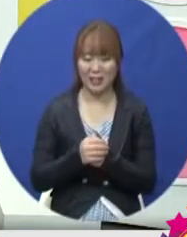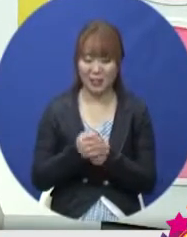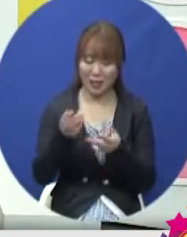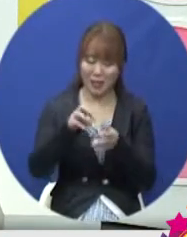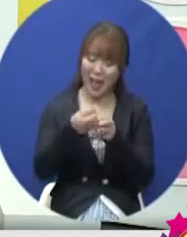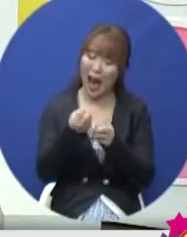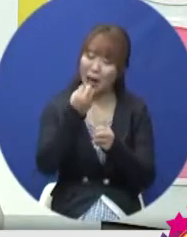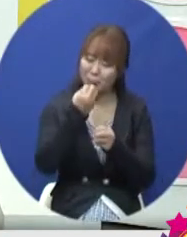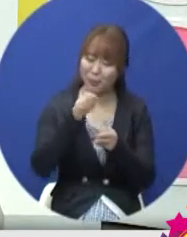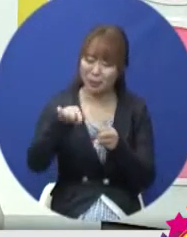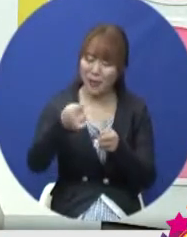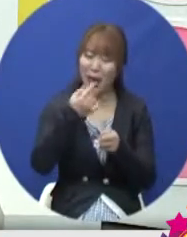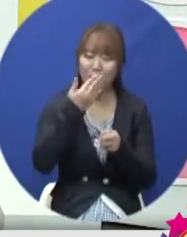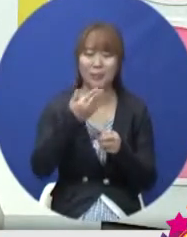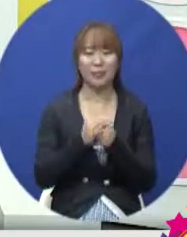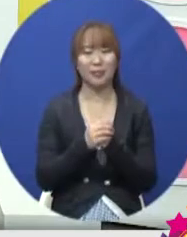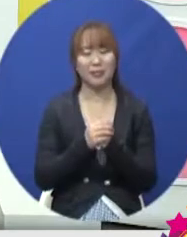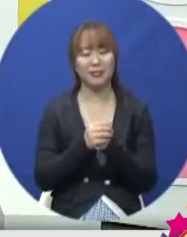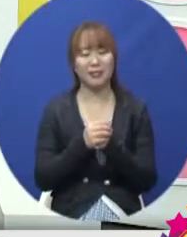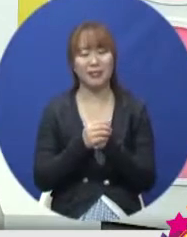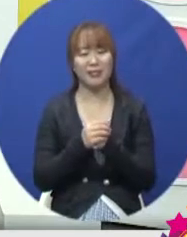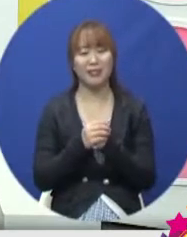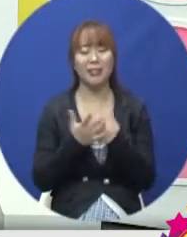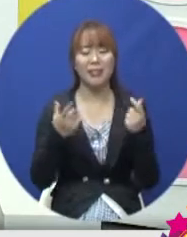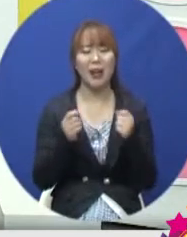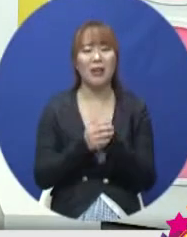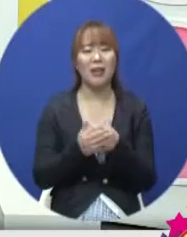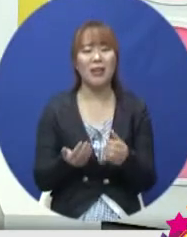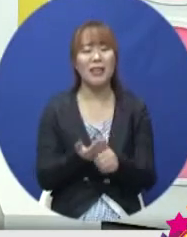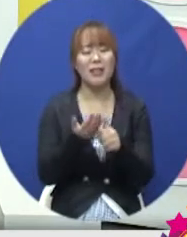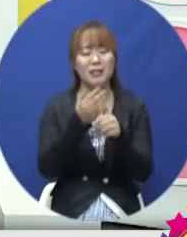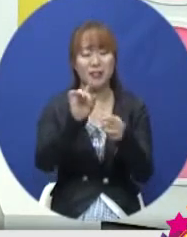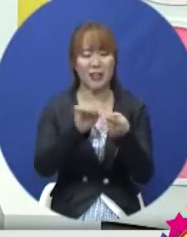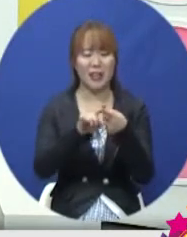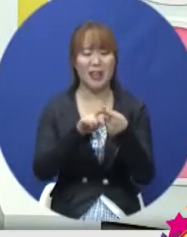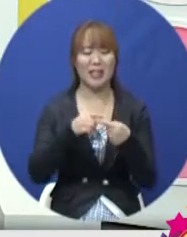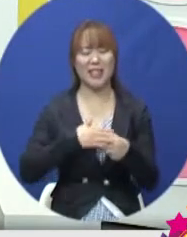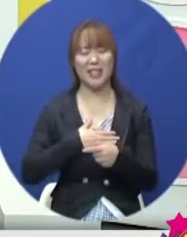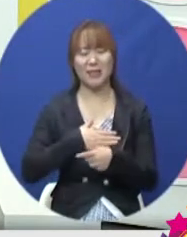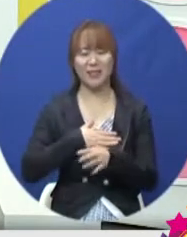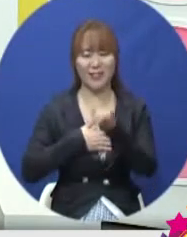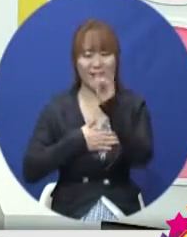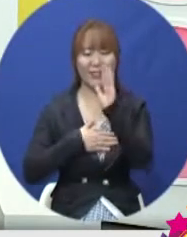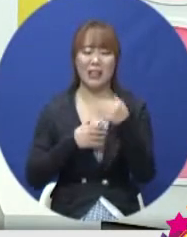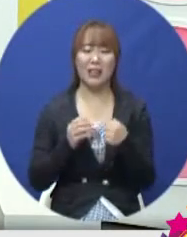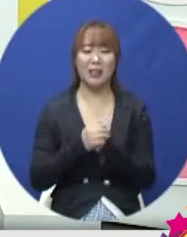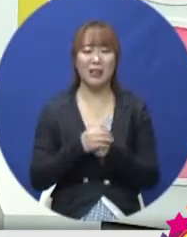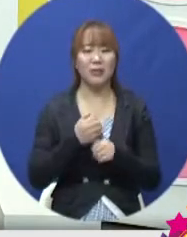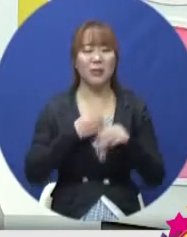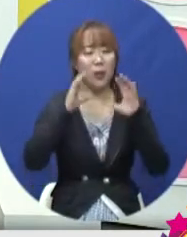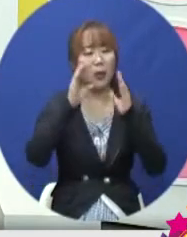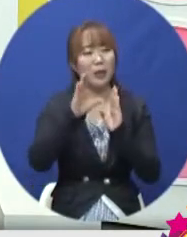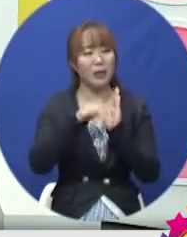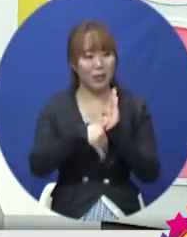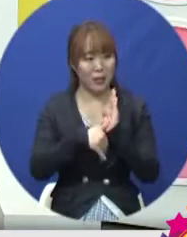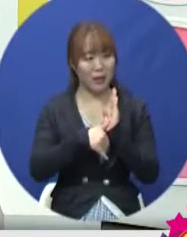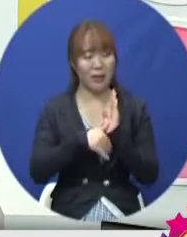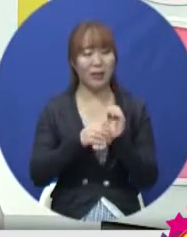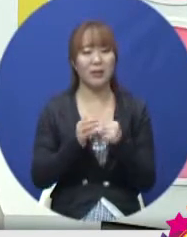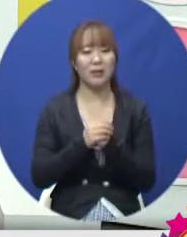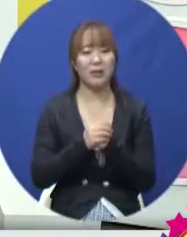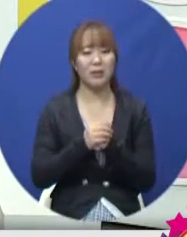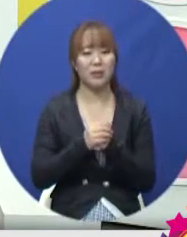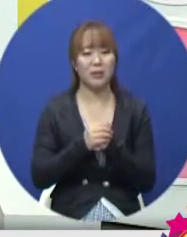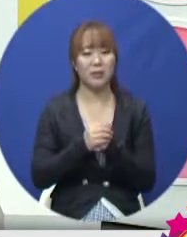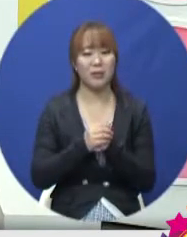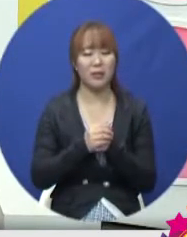거 간단하게. 예. 그래도 예. 그 키우는 기분이 좋잖아요. 그럼요. 저도 어릴 때 어머니, 예.